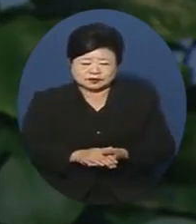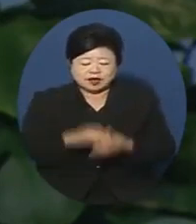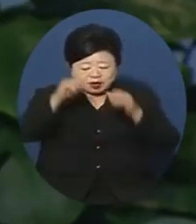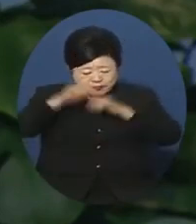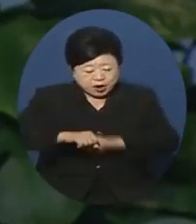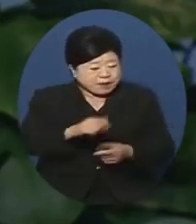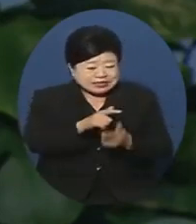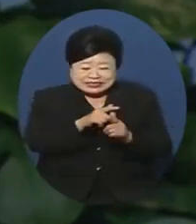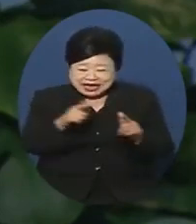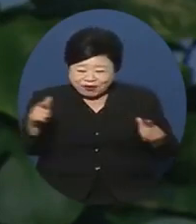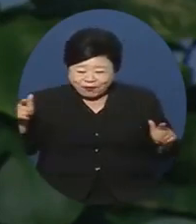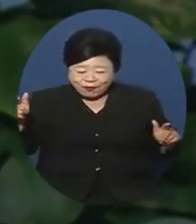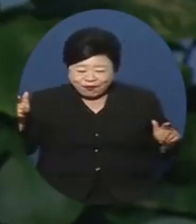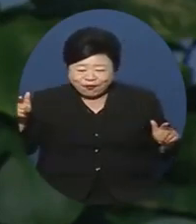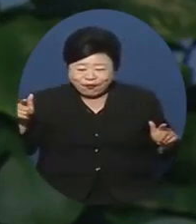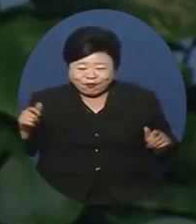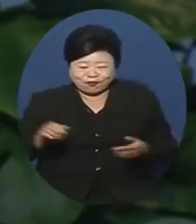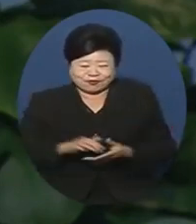멸망치 않고